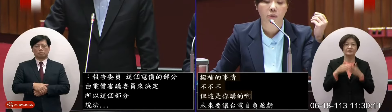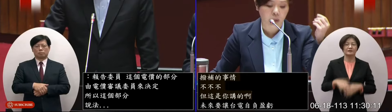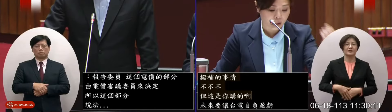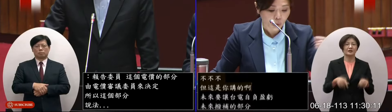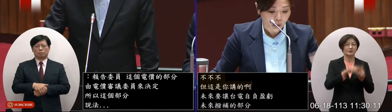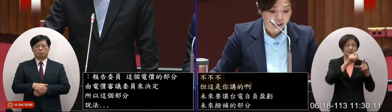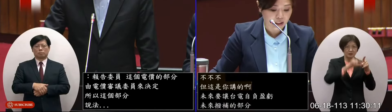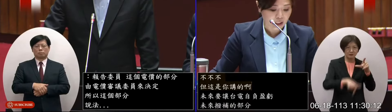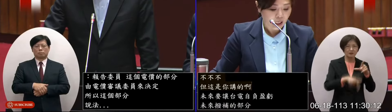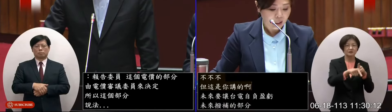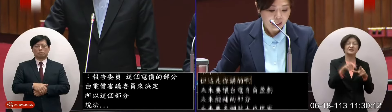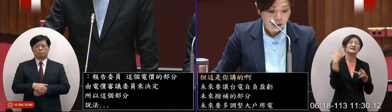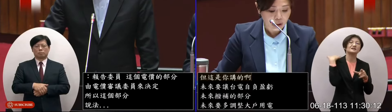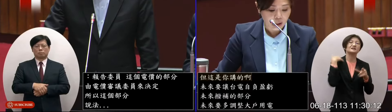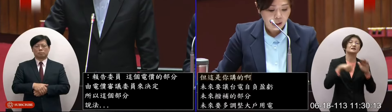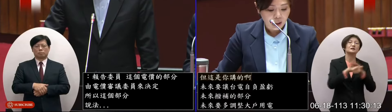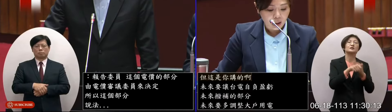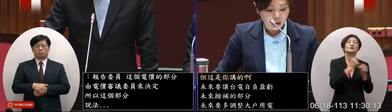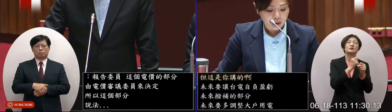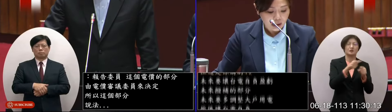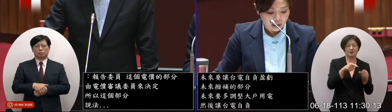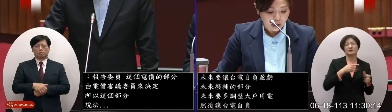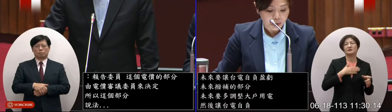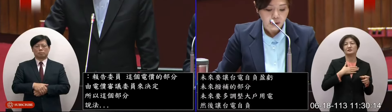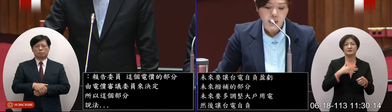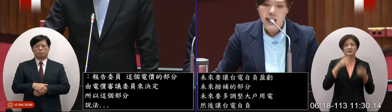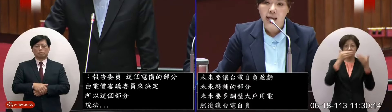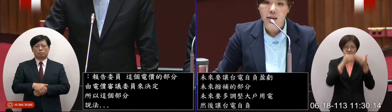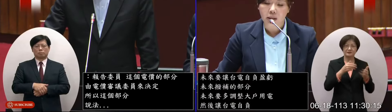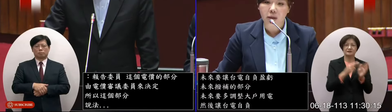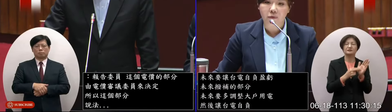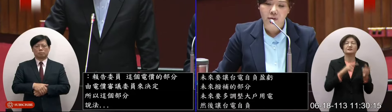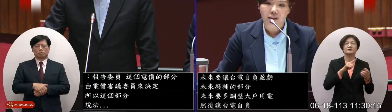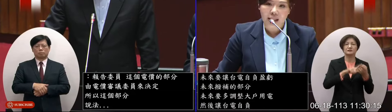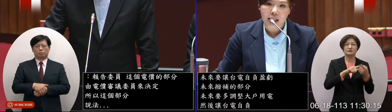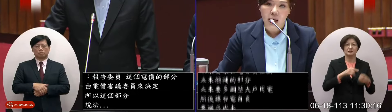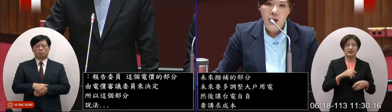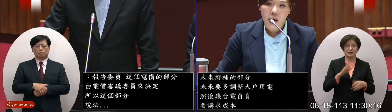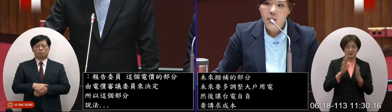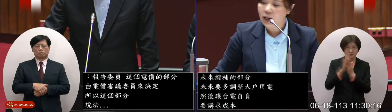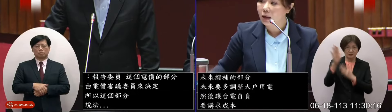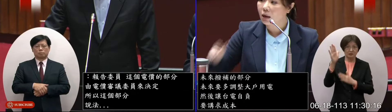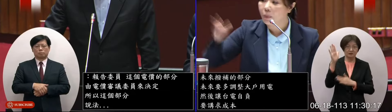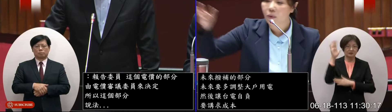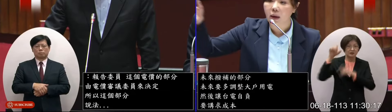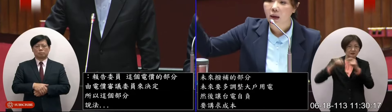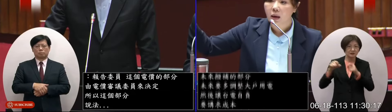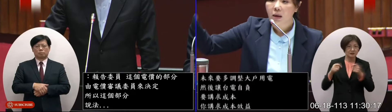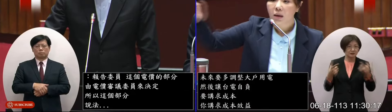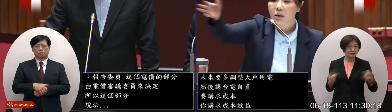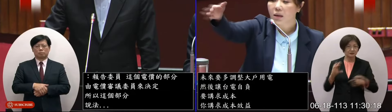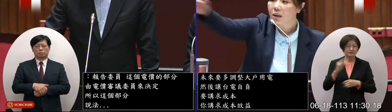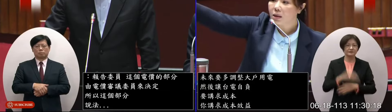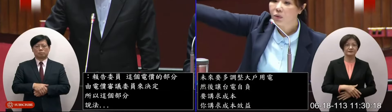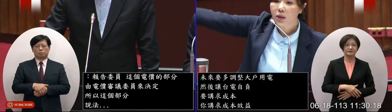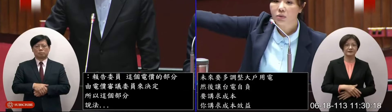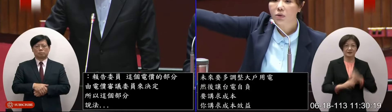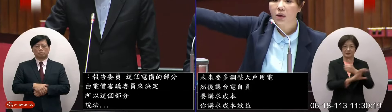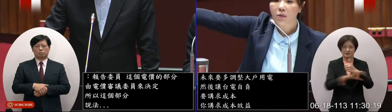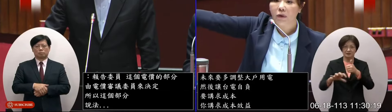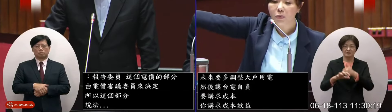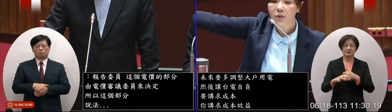得有你的逻辑，但是这个是不是未来整个政府的方向？未来各部会。医